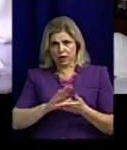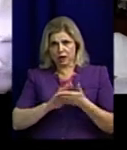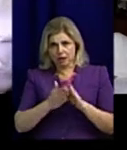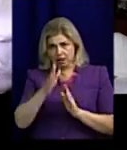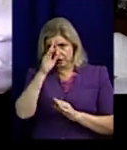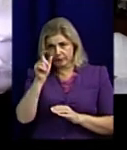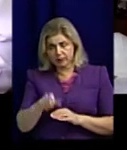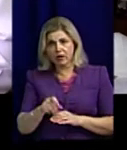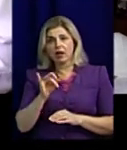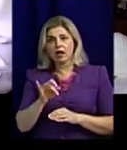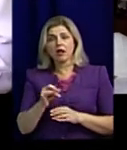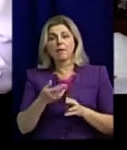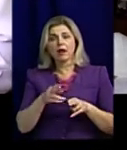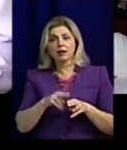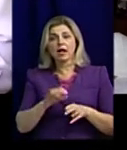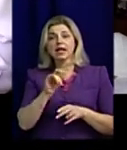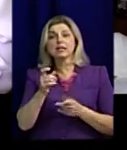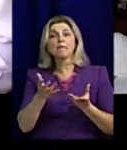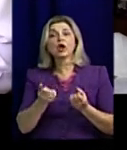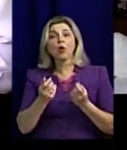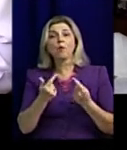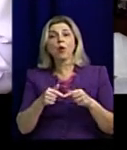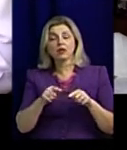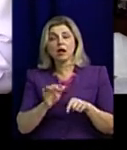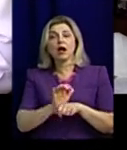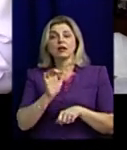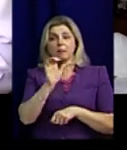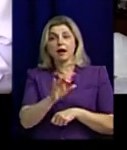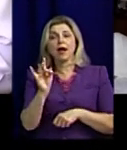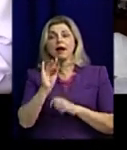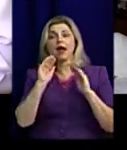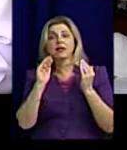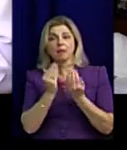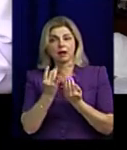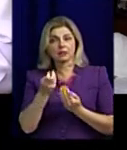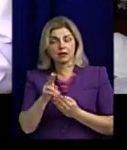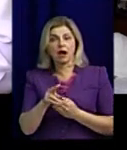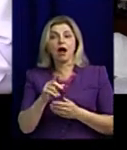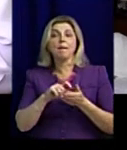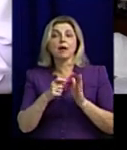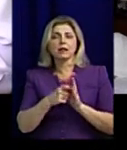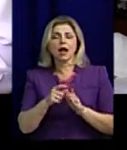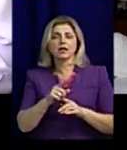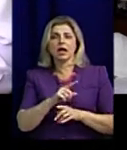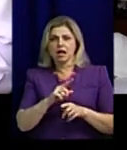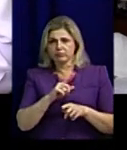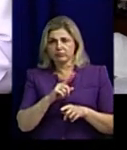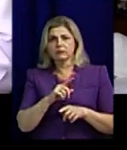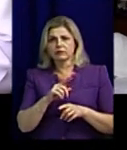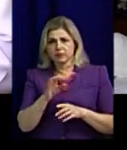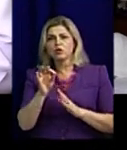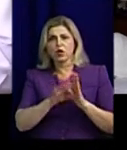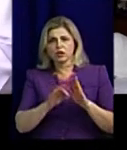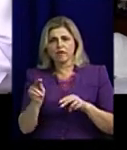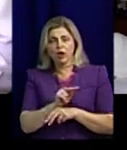з приймального відділення був піднятий до реанімаційного відділення, до палати інтенсивного лікування, де